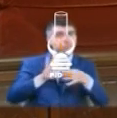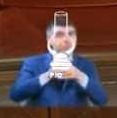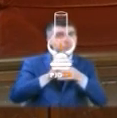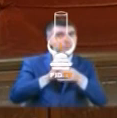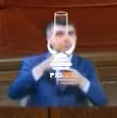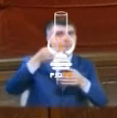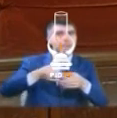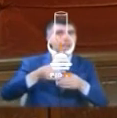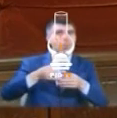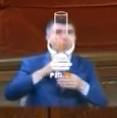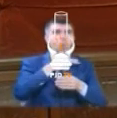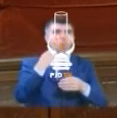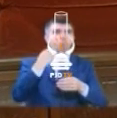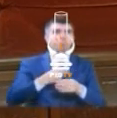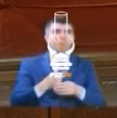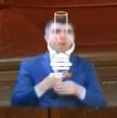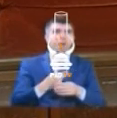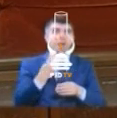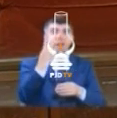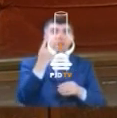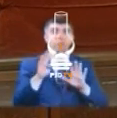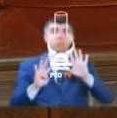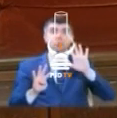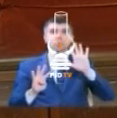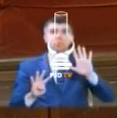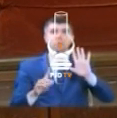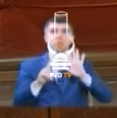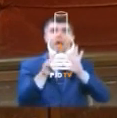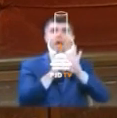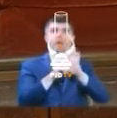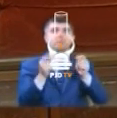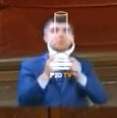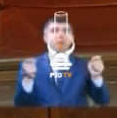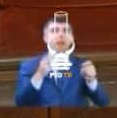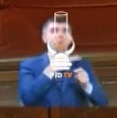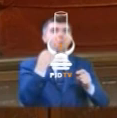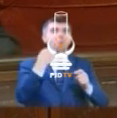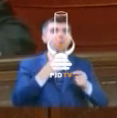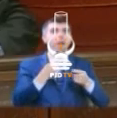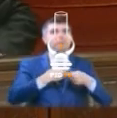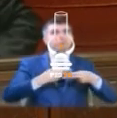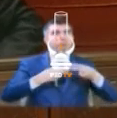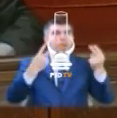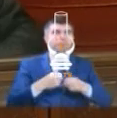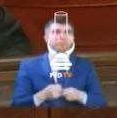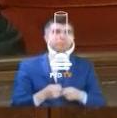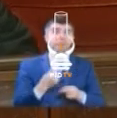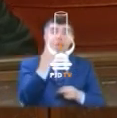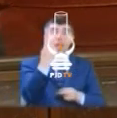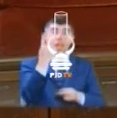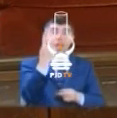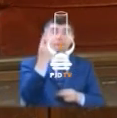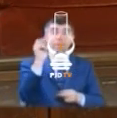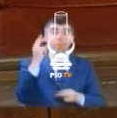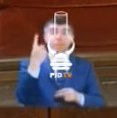الخاص منذ 2009 لما صدر المرسوم في الجريدة الرسمية. بعد ذلك في سنة 2012